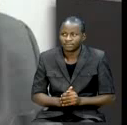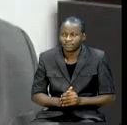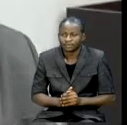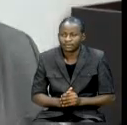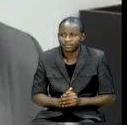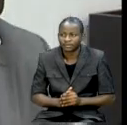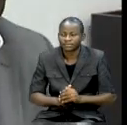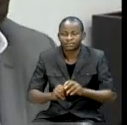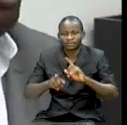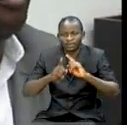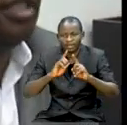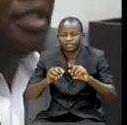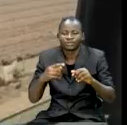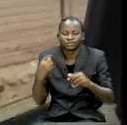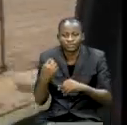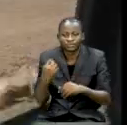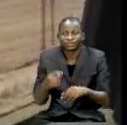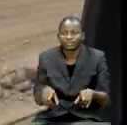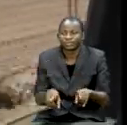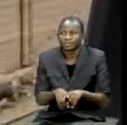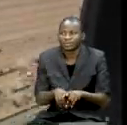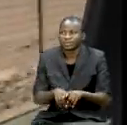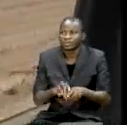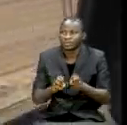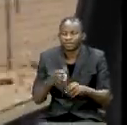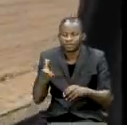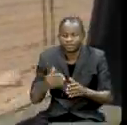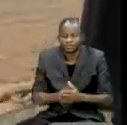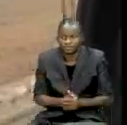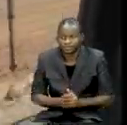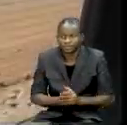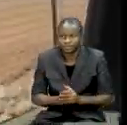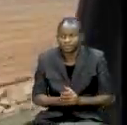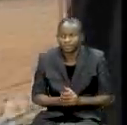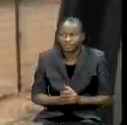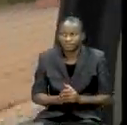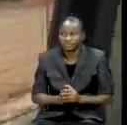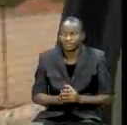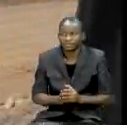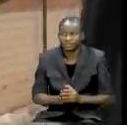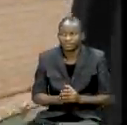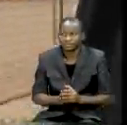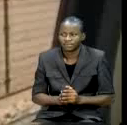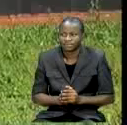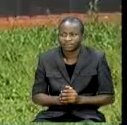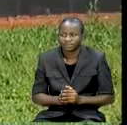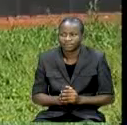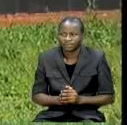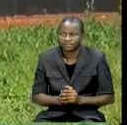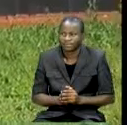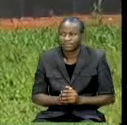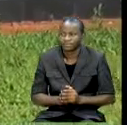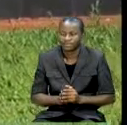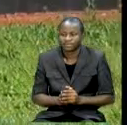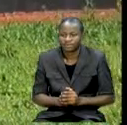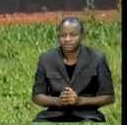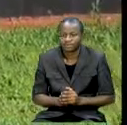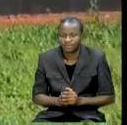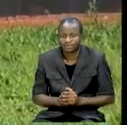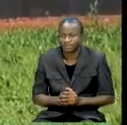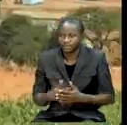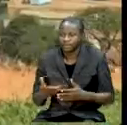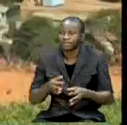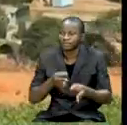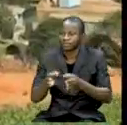se fera après la fin de la construction de la clôture. À la minière de Kalumbwe Miunga, à Mutanda